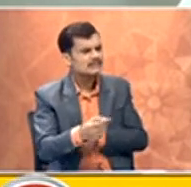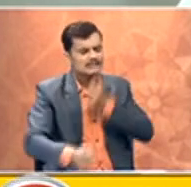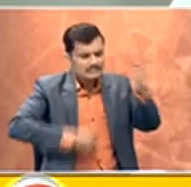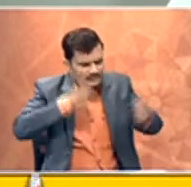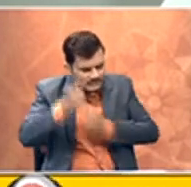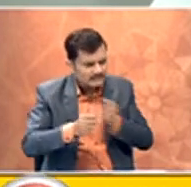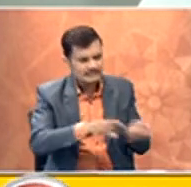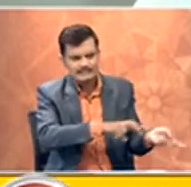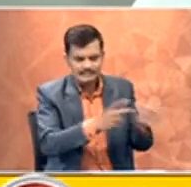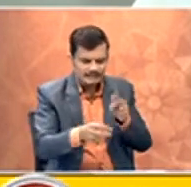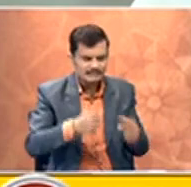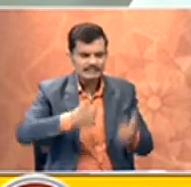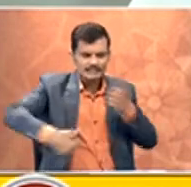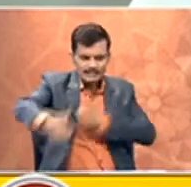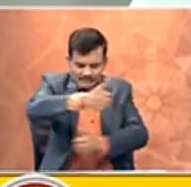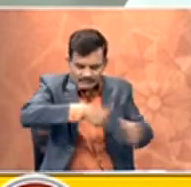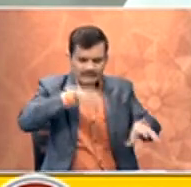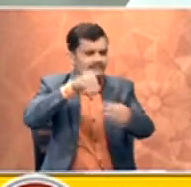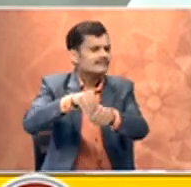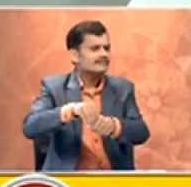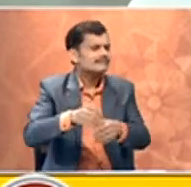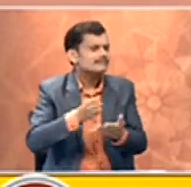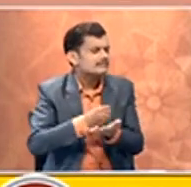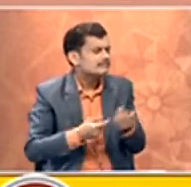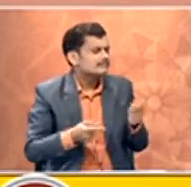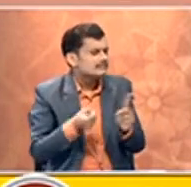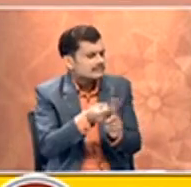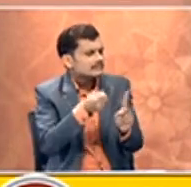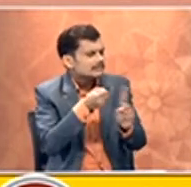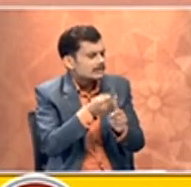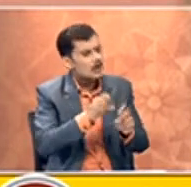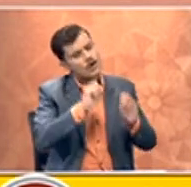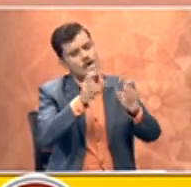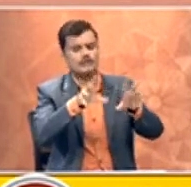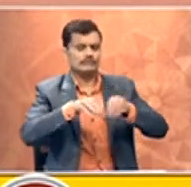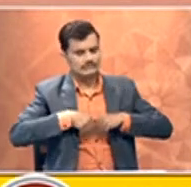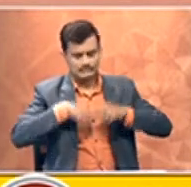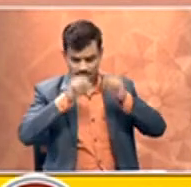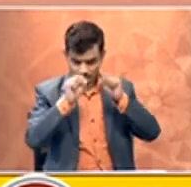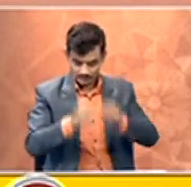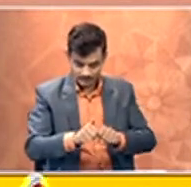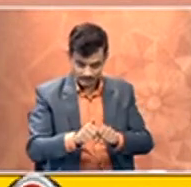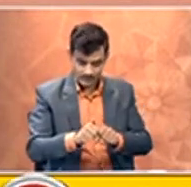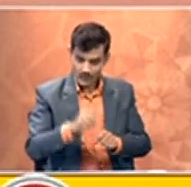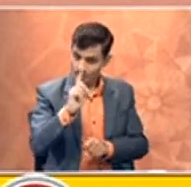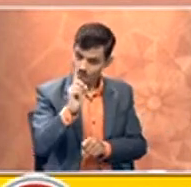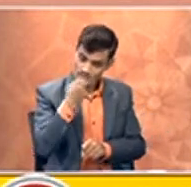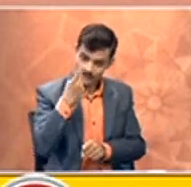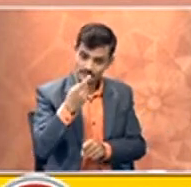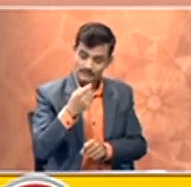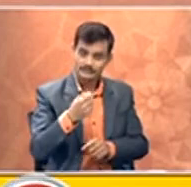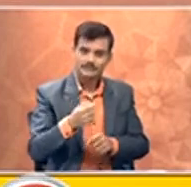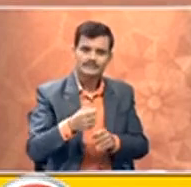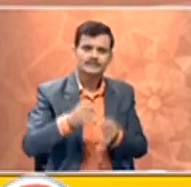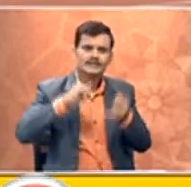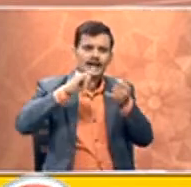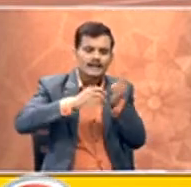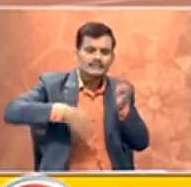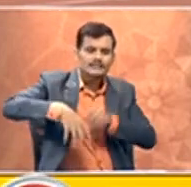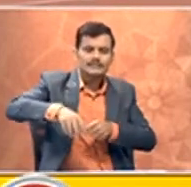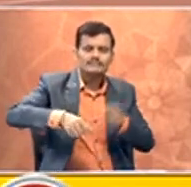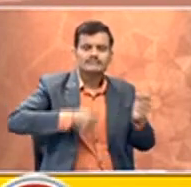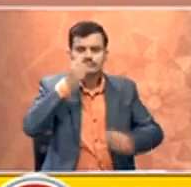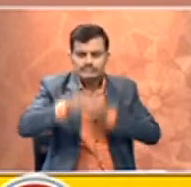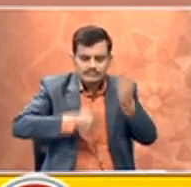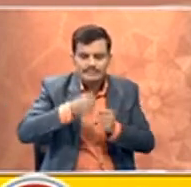में कंपटीशन में जाना चाहिए। तो मैंने सोचा चलो ठीक है। तो पहला जब मैंने स्टेट मीट खेला तो मैं हार